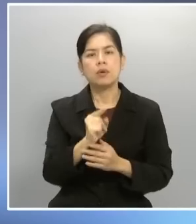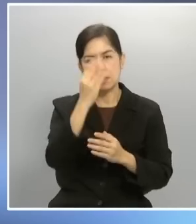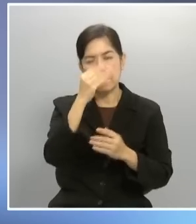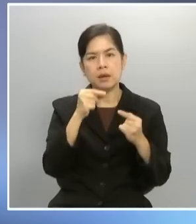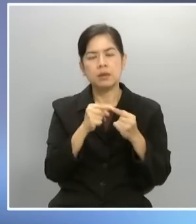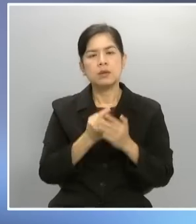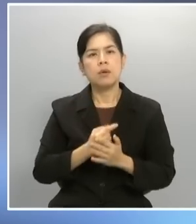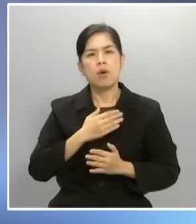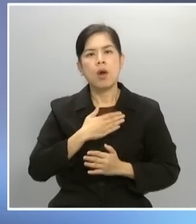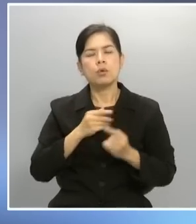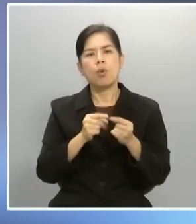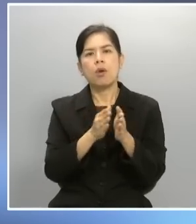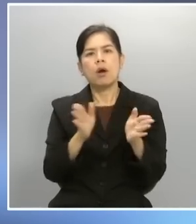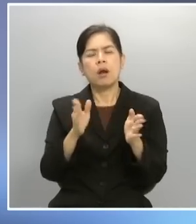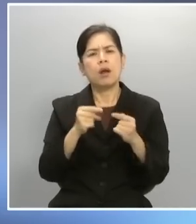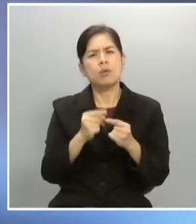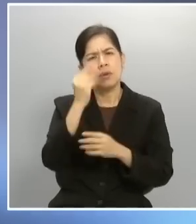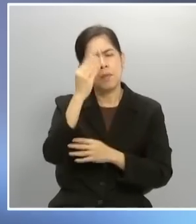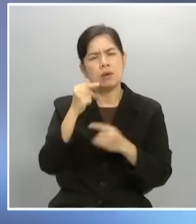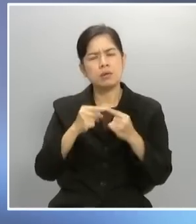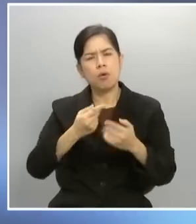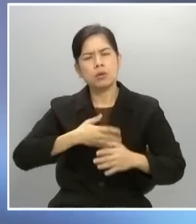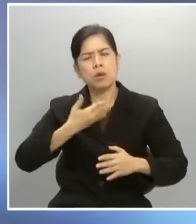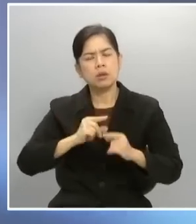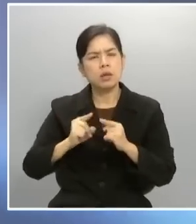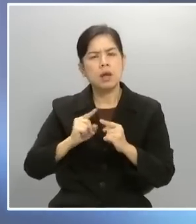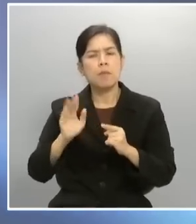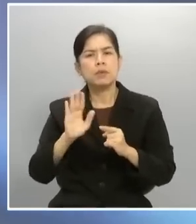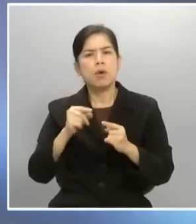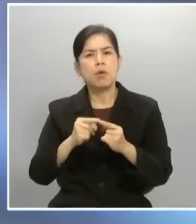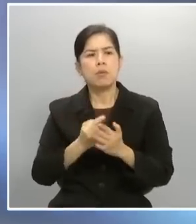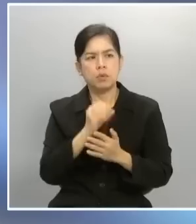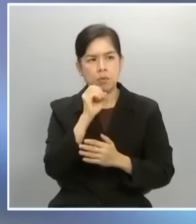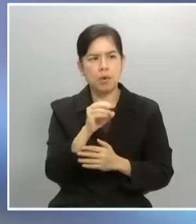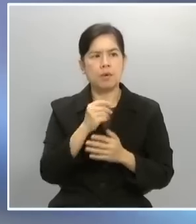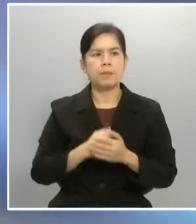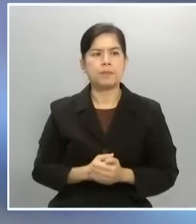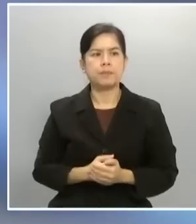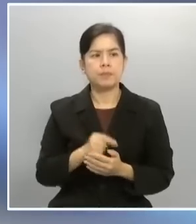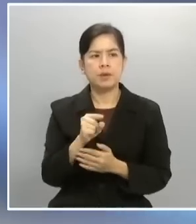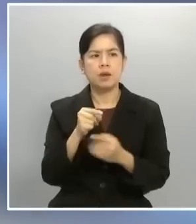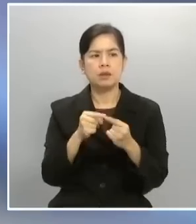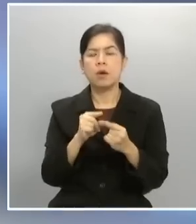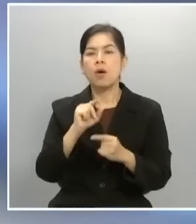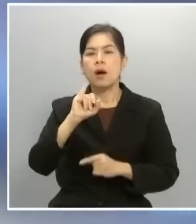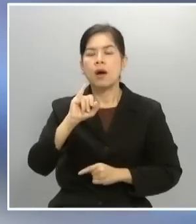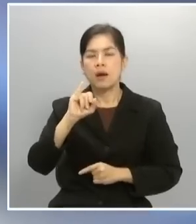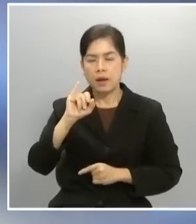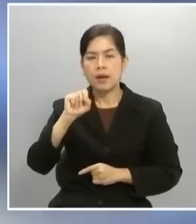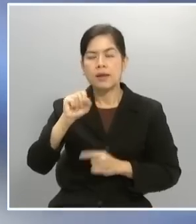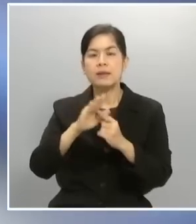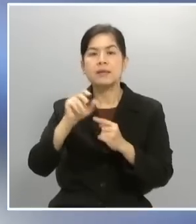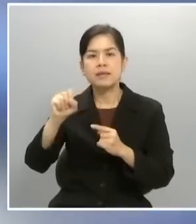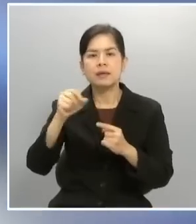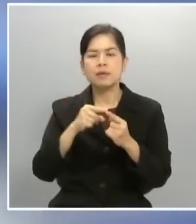เฮียมันไม่เกี่ยวอะไรต้องใจร้อนอะไรกันื่นๆต่างๆนี้นะฮะเดี๋ยวรู้กันกูใจเย็นแล้วมันเป็นแบบนี้ไอ้สอใจเย็นๆ